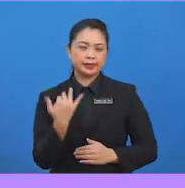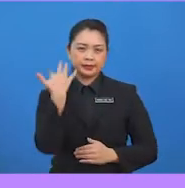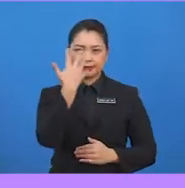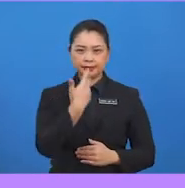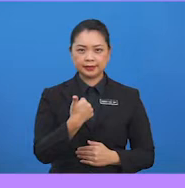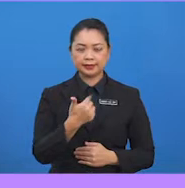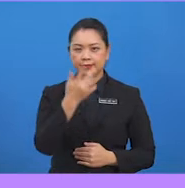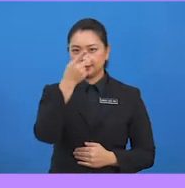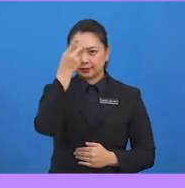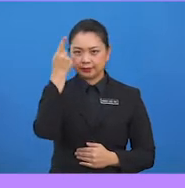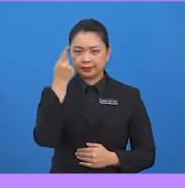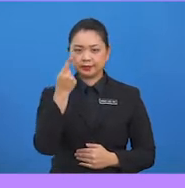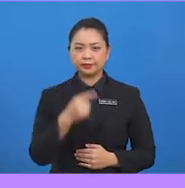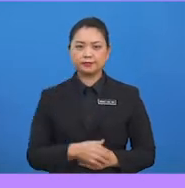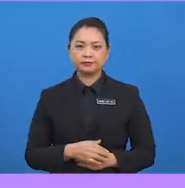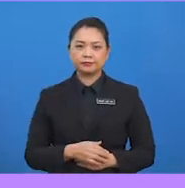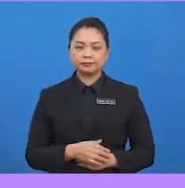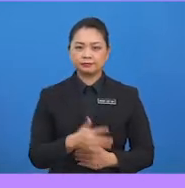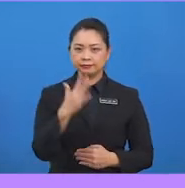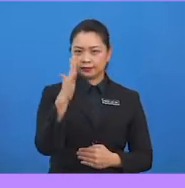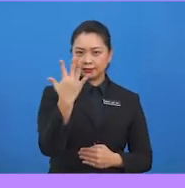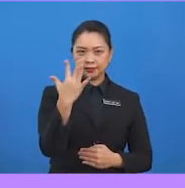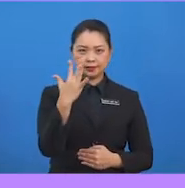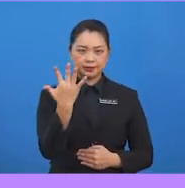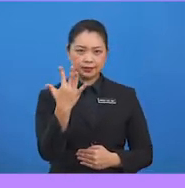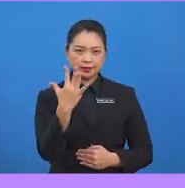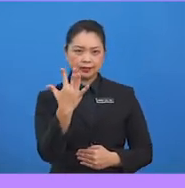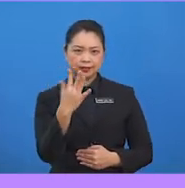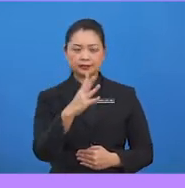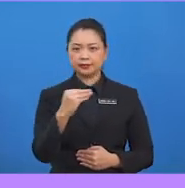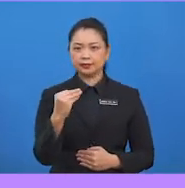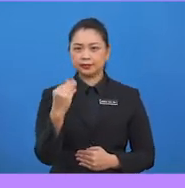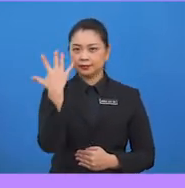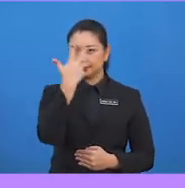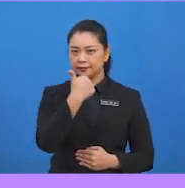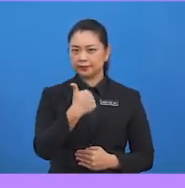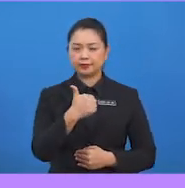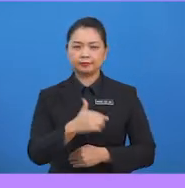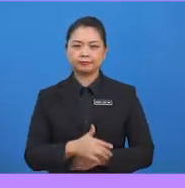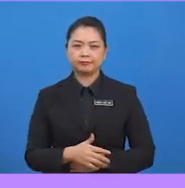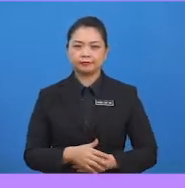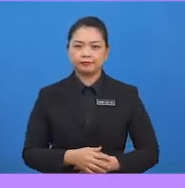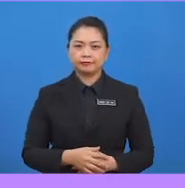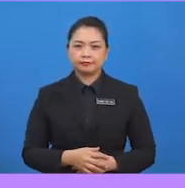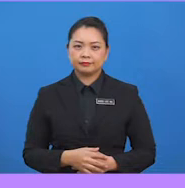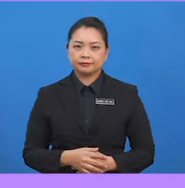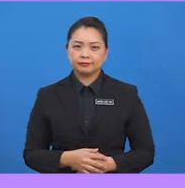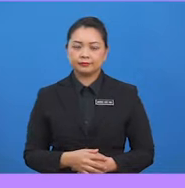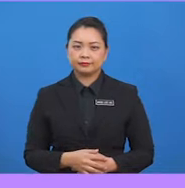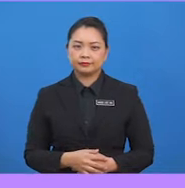perhiasan. Kerana pewter mempunyai permukaan yang berkilat dan tidak mudah